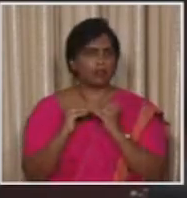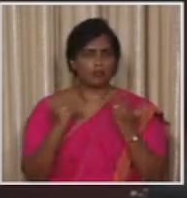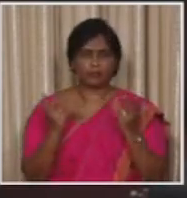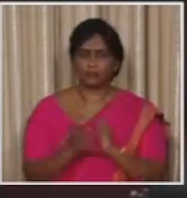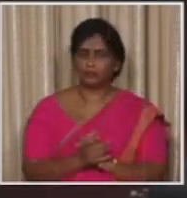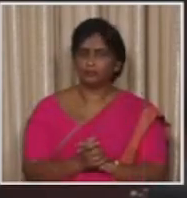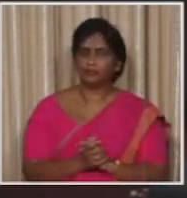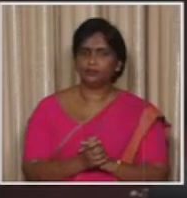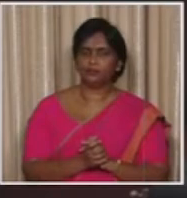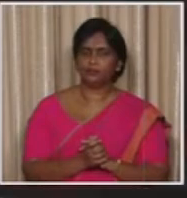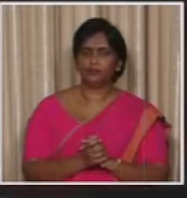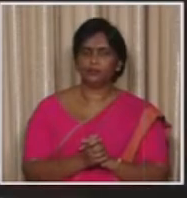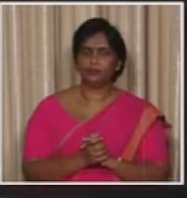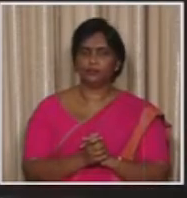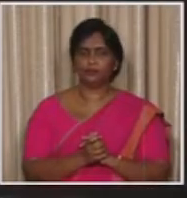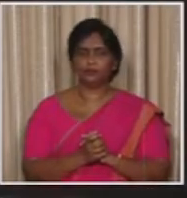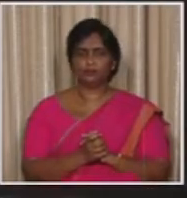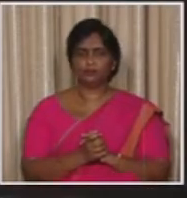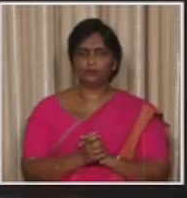කරා.